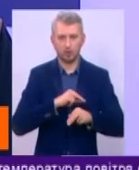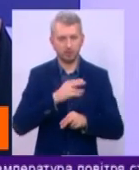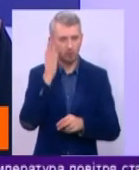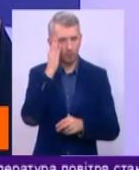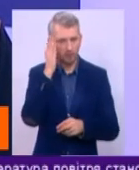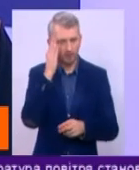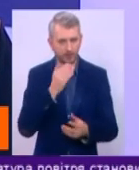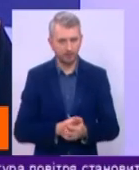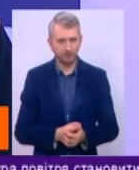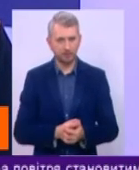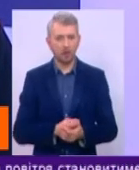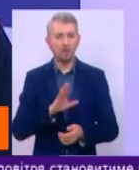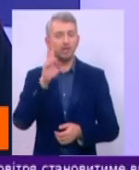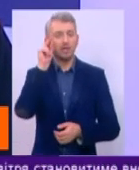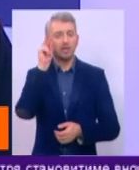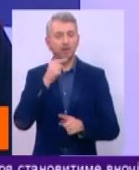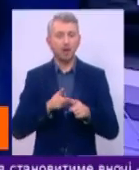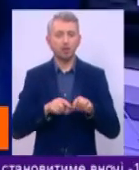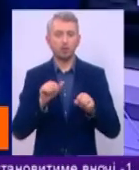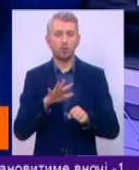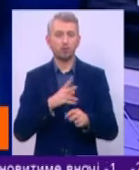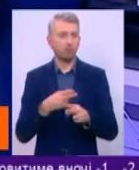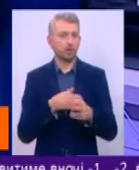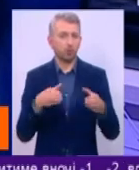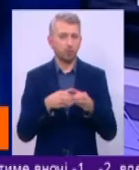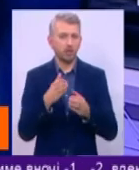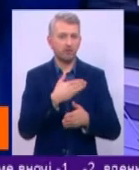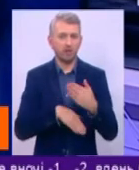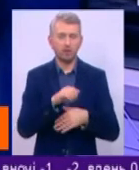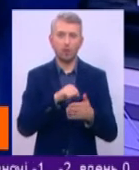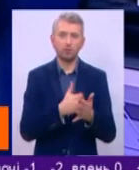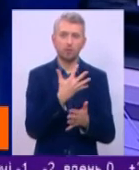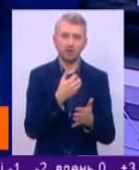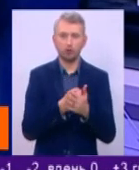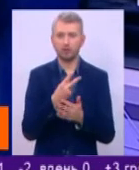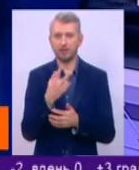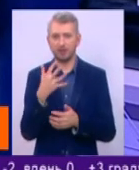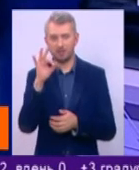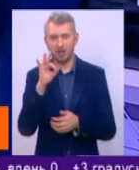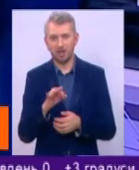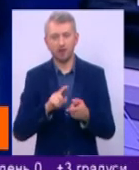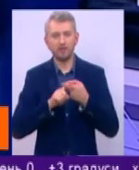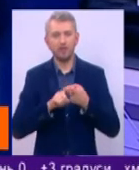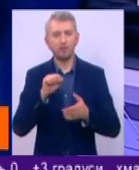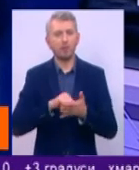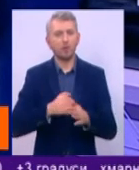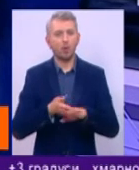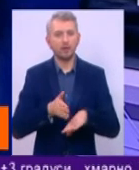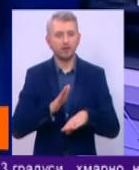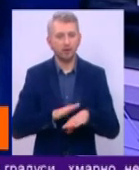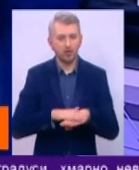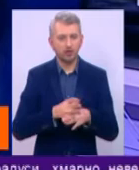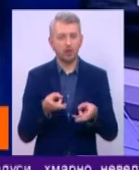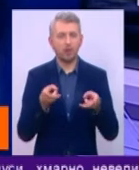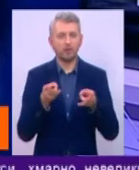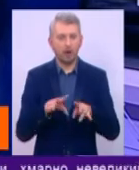Ну, в цифрах это может быть без группы инвалидности определяется от 5 до 25% в зависимости от тяжести